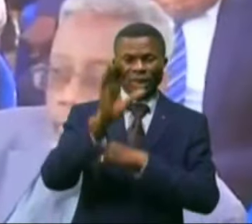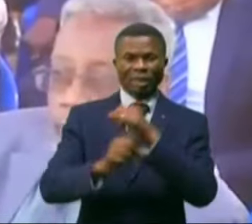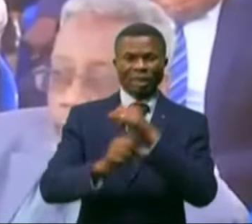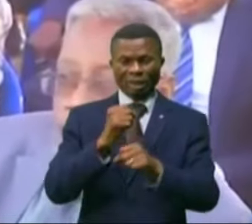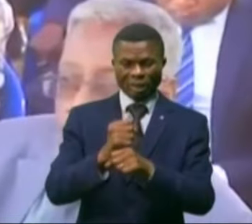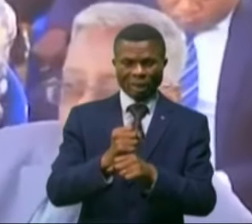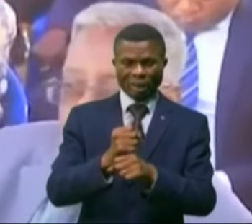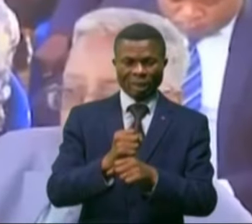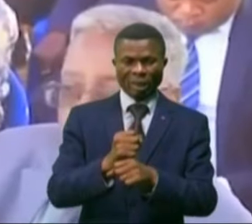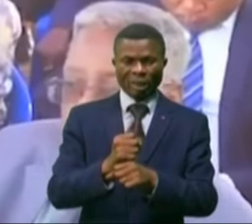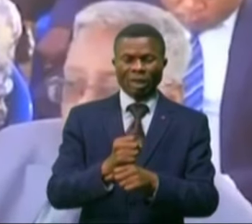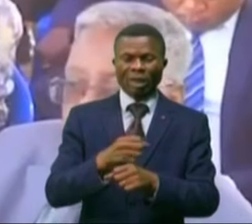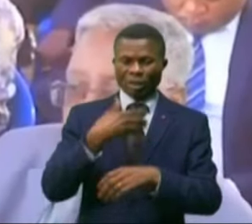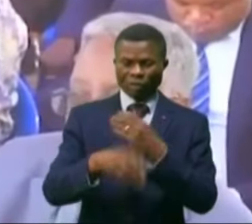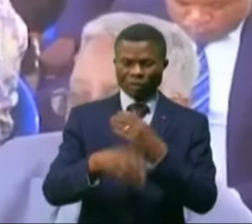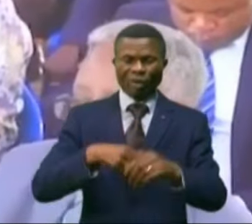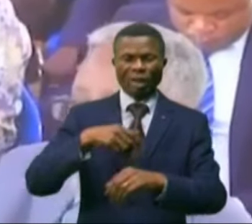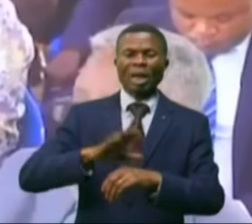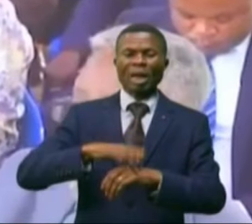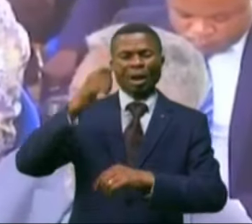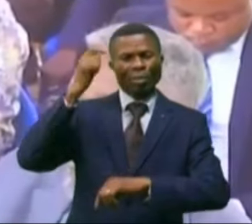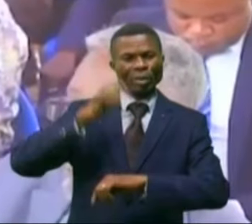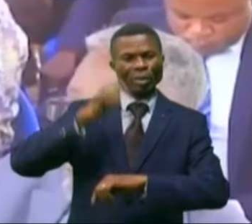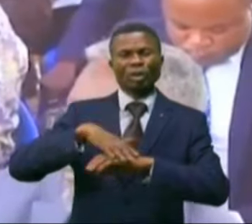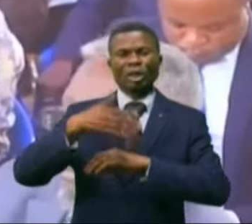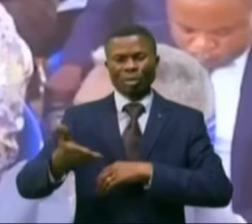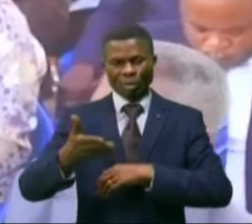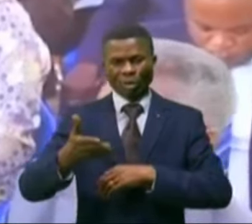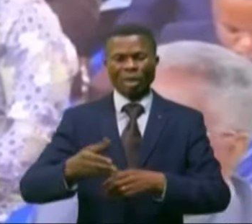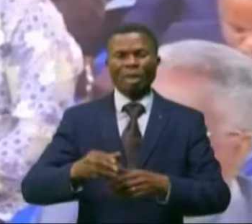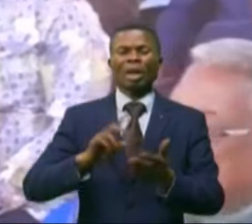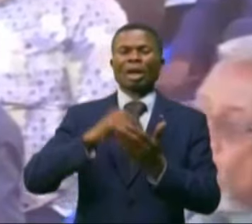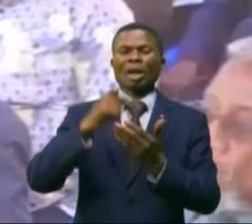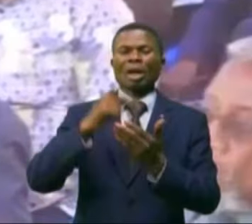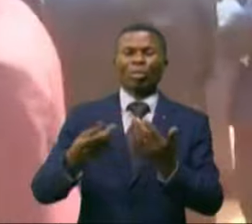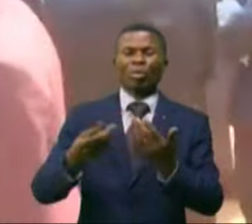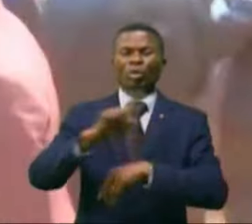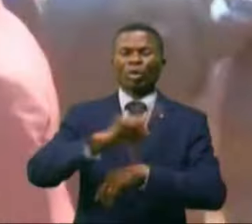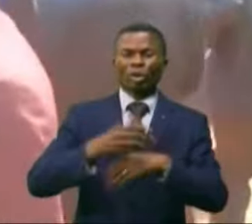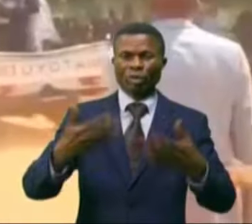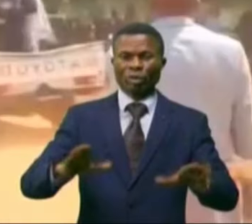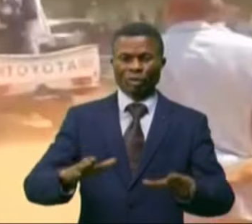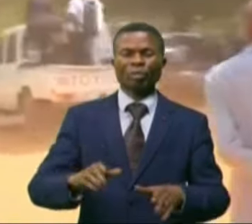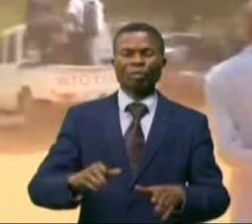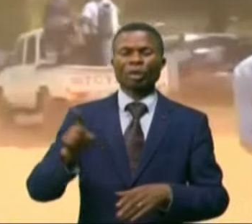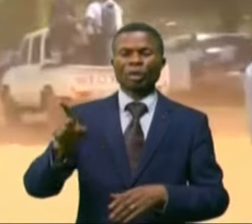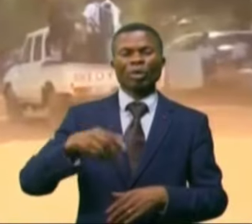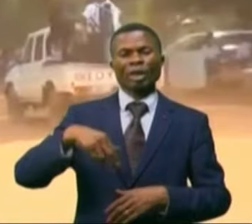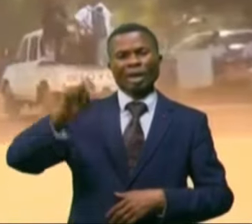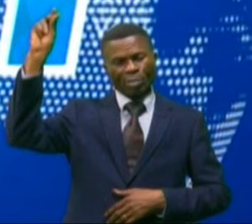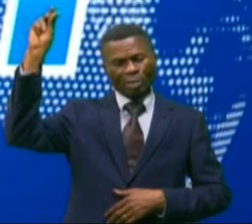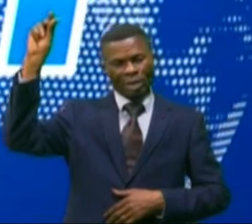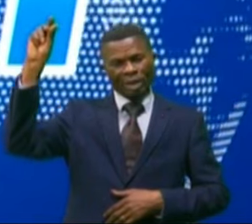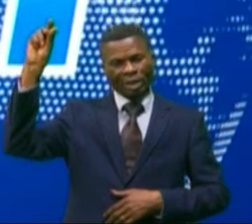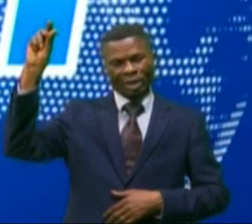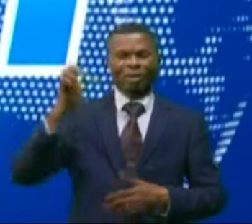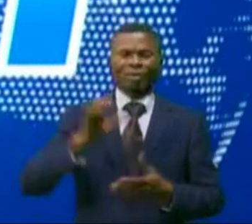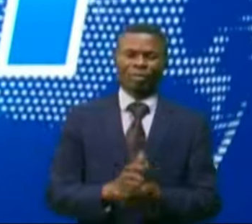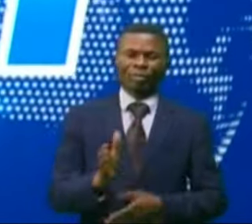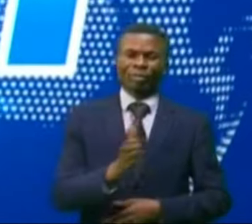bien faire le jugement. Rien n'étant à l'ordre du jour, l'exécutif provincial a pris congé de ces lieux.